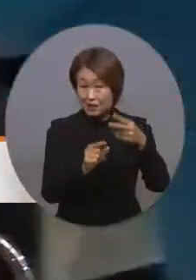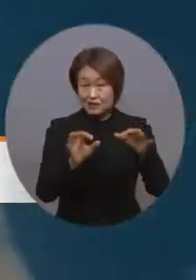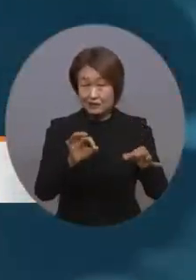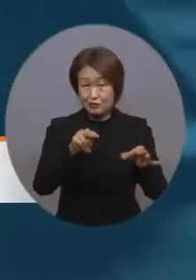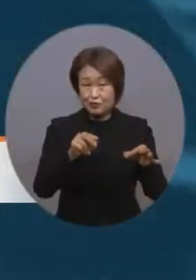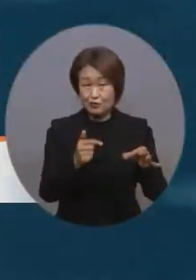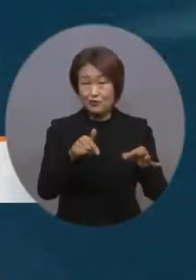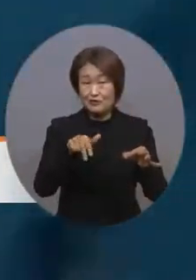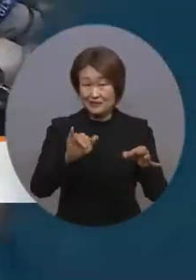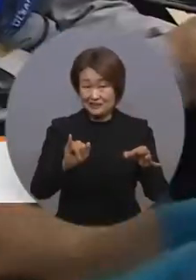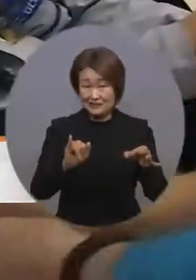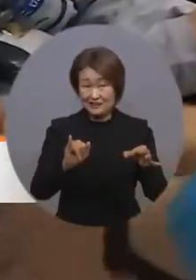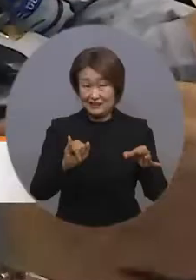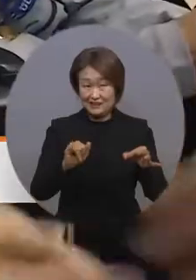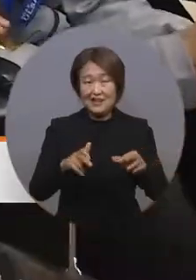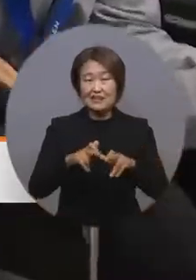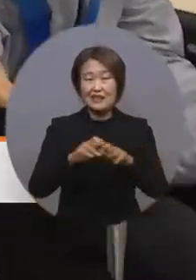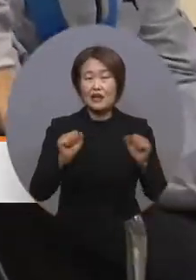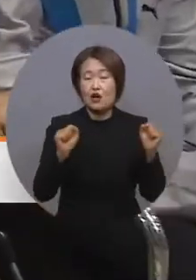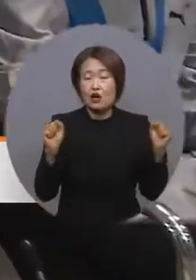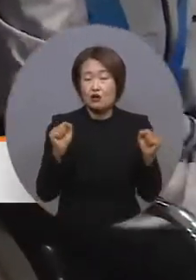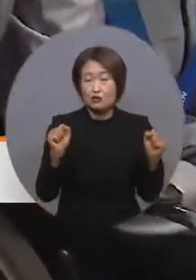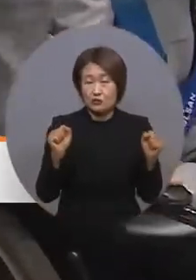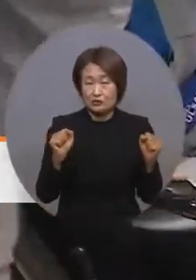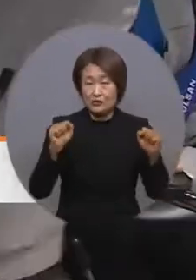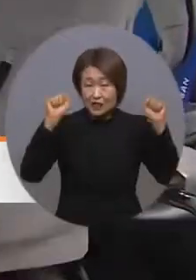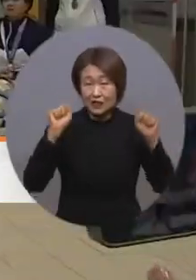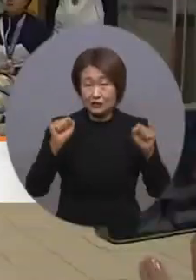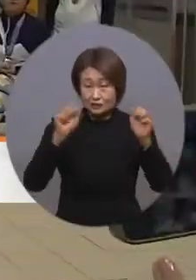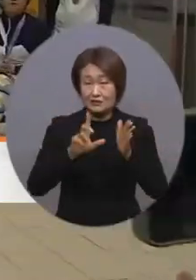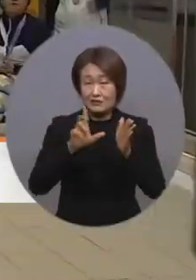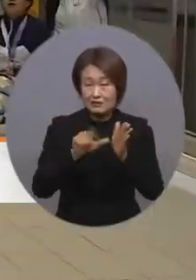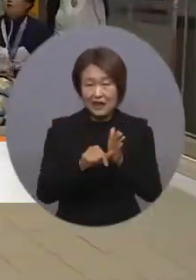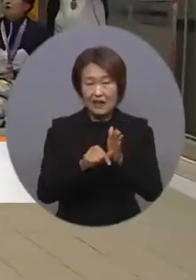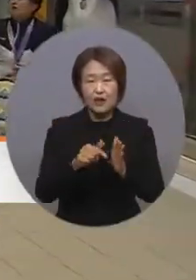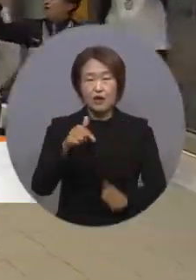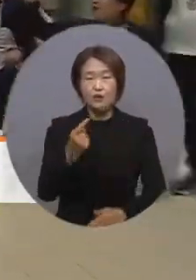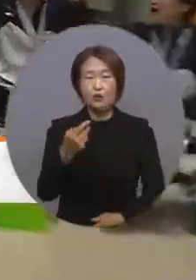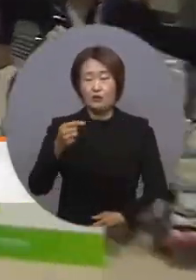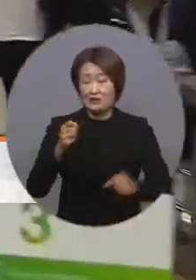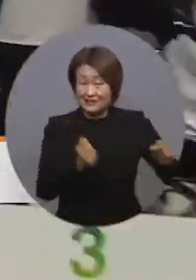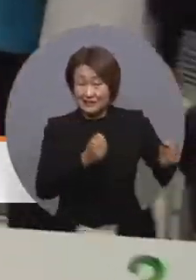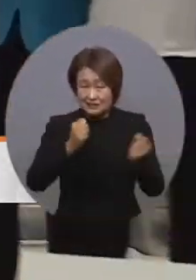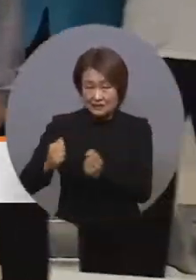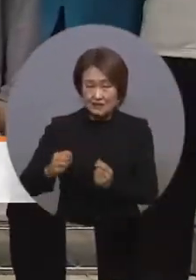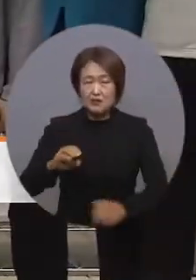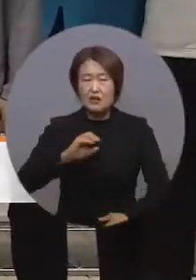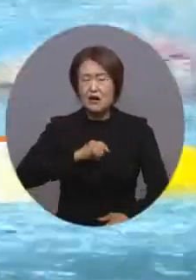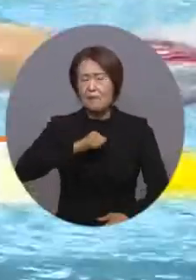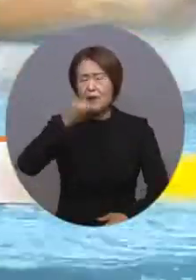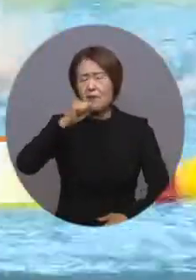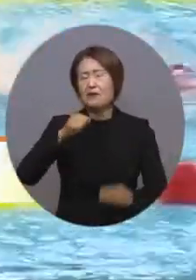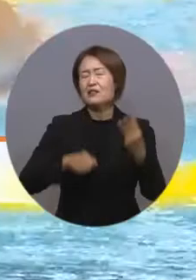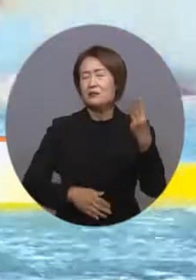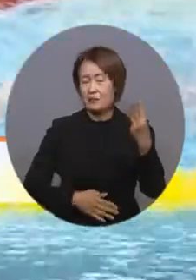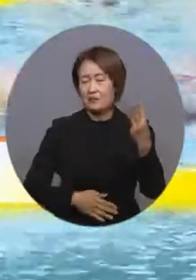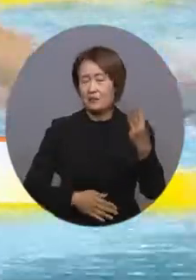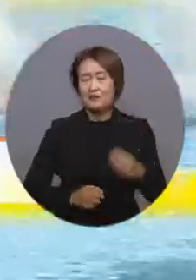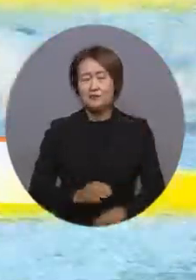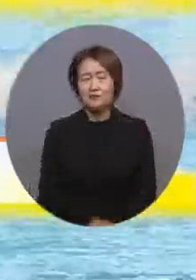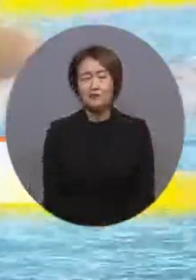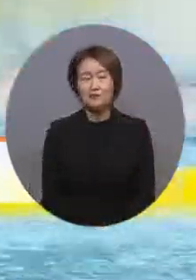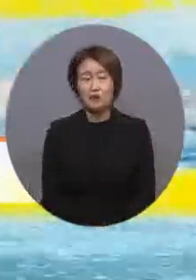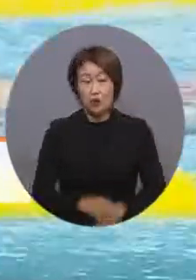선수는 장애인 동계체전에서 노르딕스키 3관왕에 오르며 신인 선수상을 수상한 바 있습니다. 이번